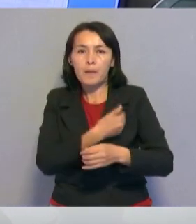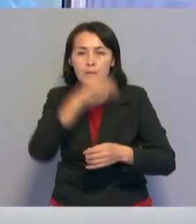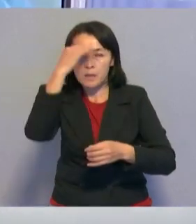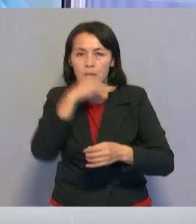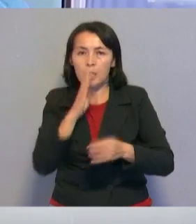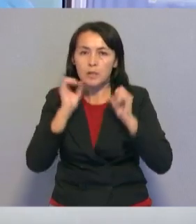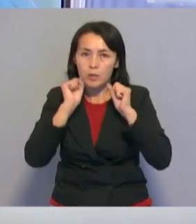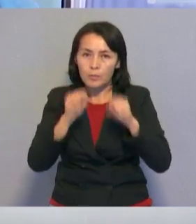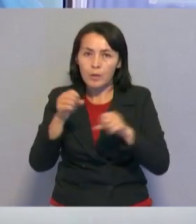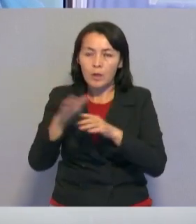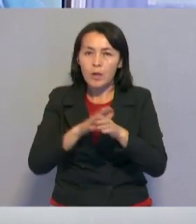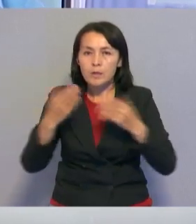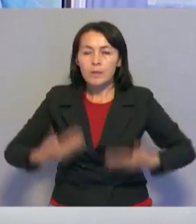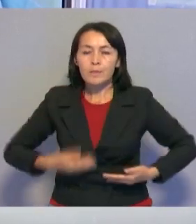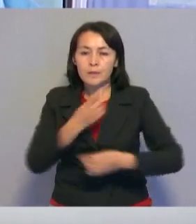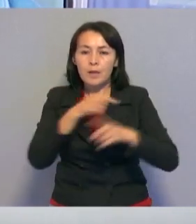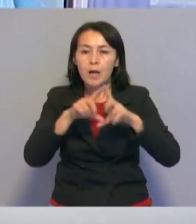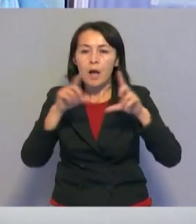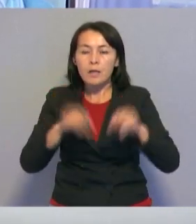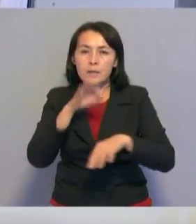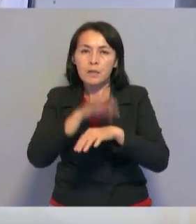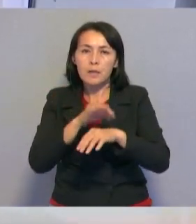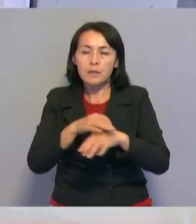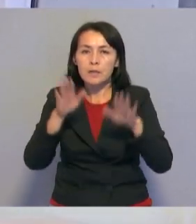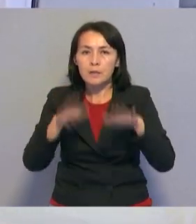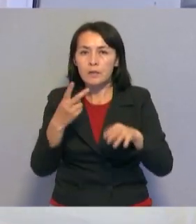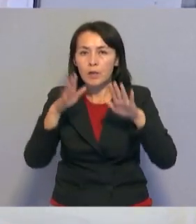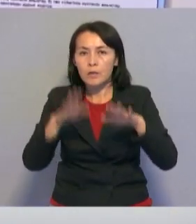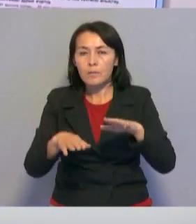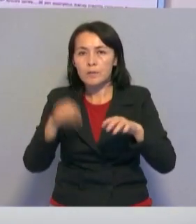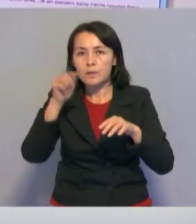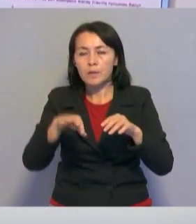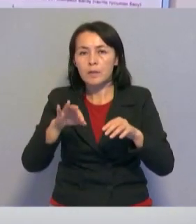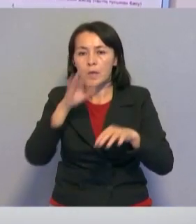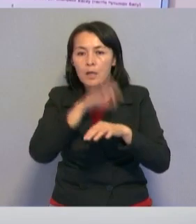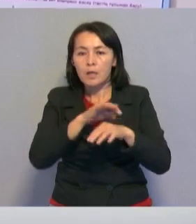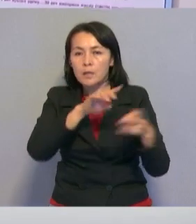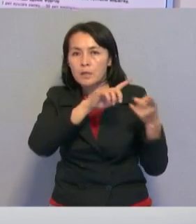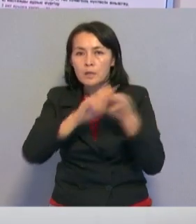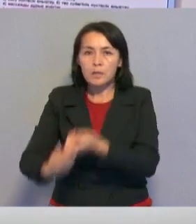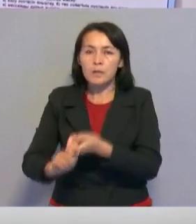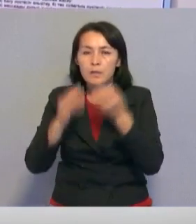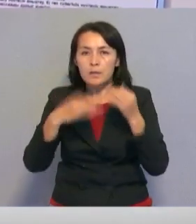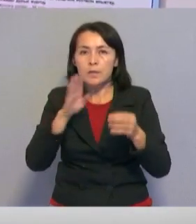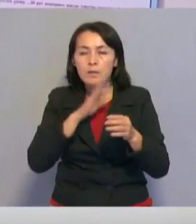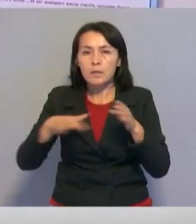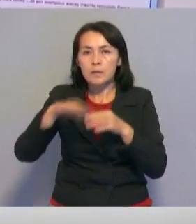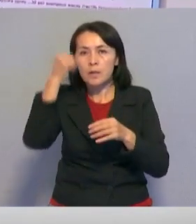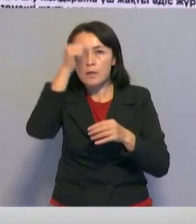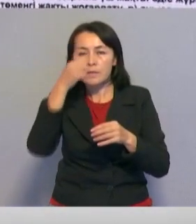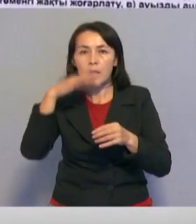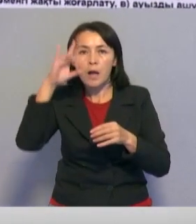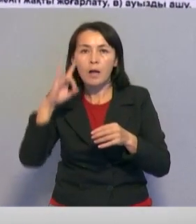вакцинацию Также можно провести в местных поликлиниках рак шейки матки занимает второе место среди онкозаболеваний странных среди женщин всех возрастов в